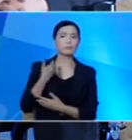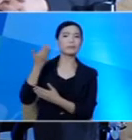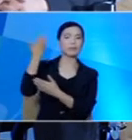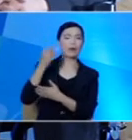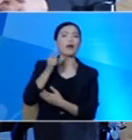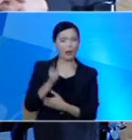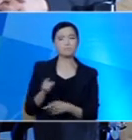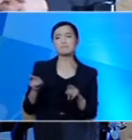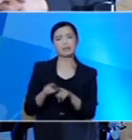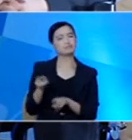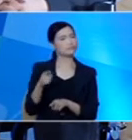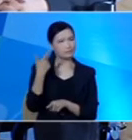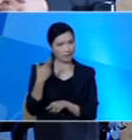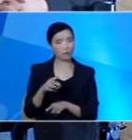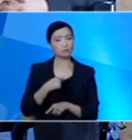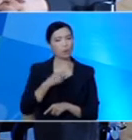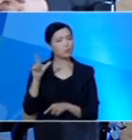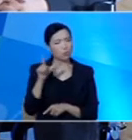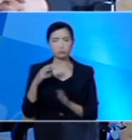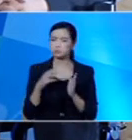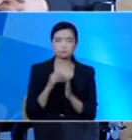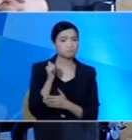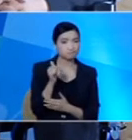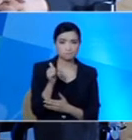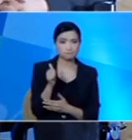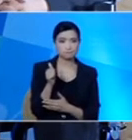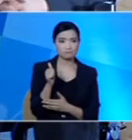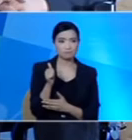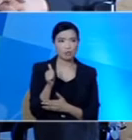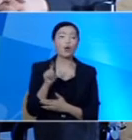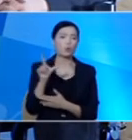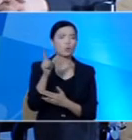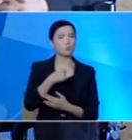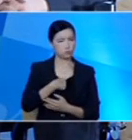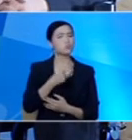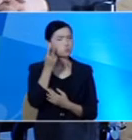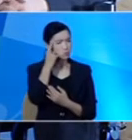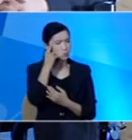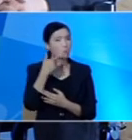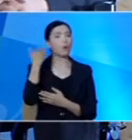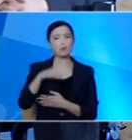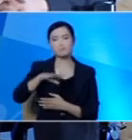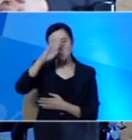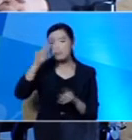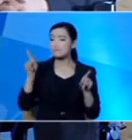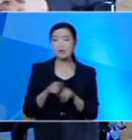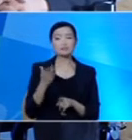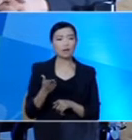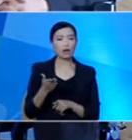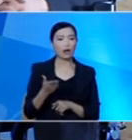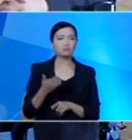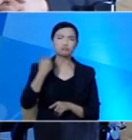เคยเป็นแบบลูกแล้วลุงโคตรโชคดีเลยแล้วลุงรู้ว่าตอนลุงเป็นแบบลูกเนี่ยในภพ